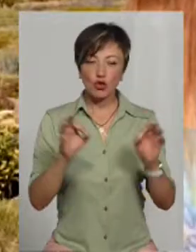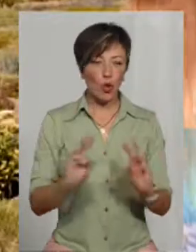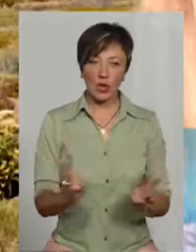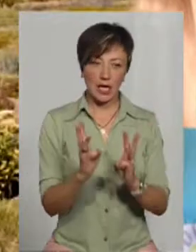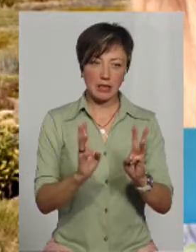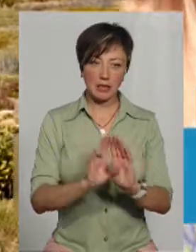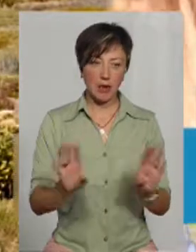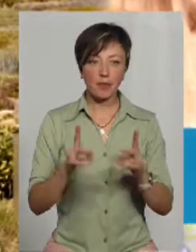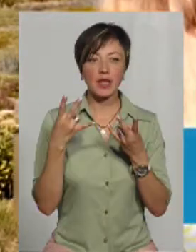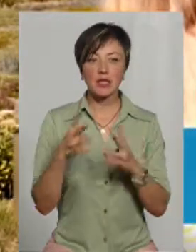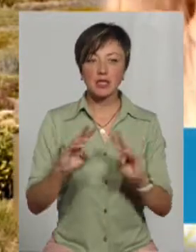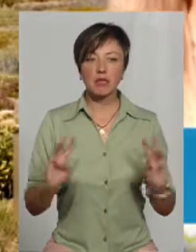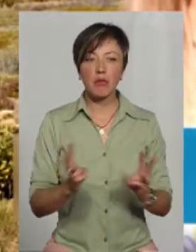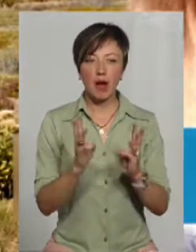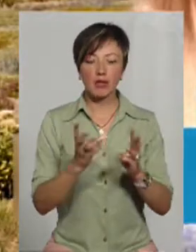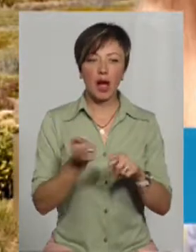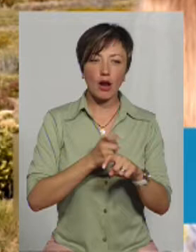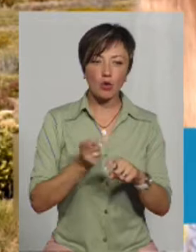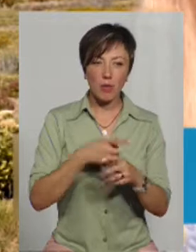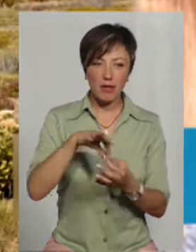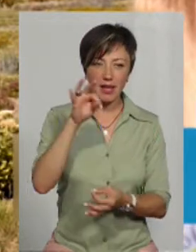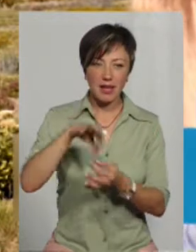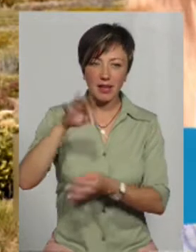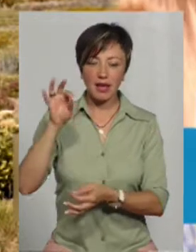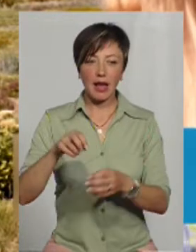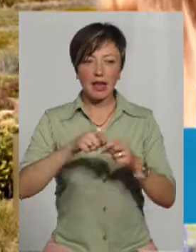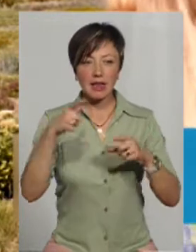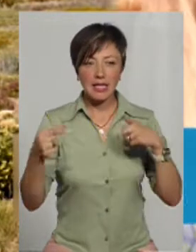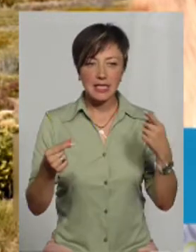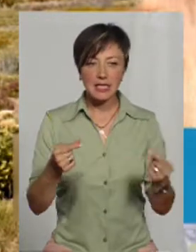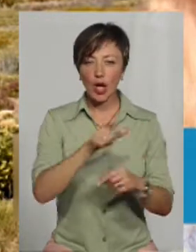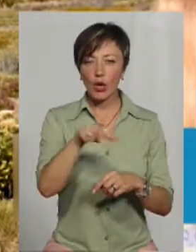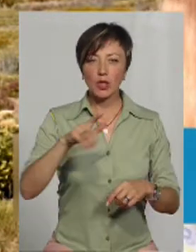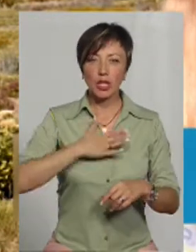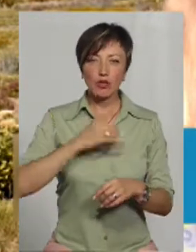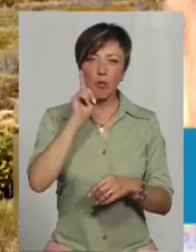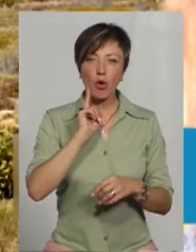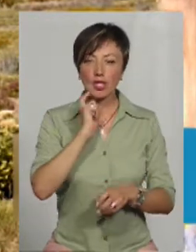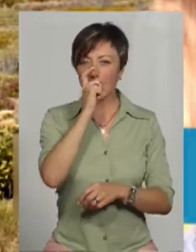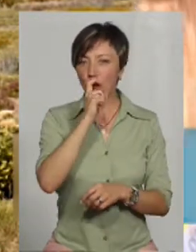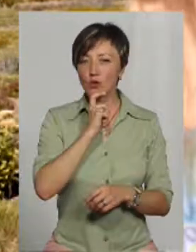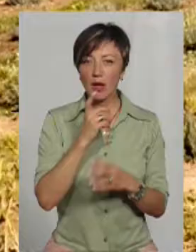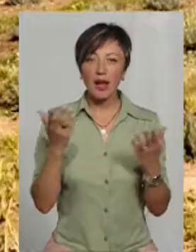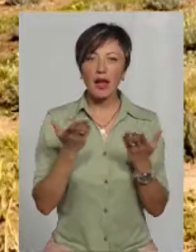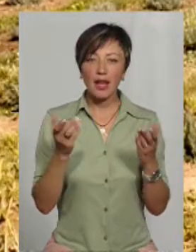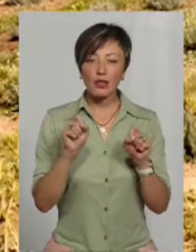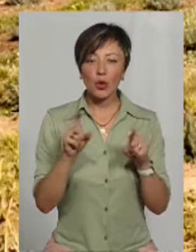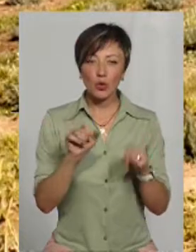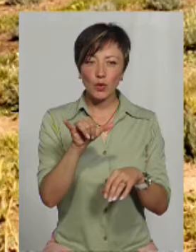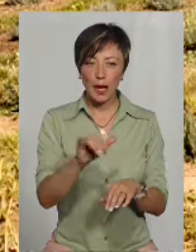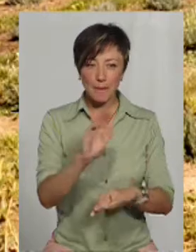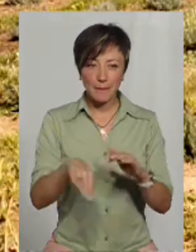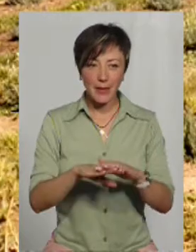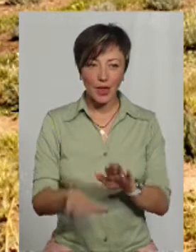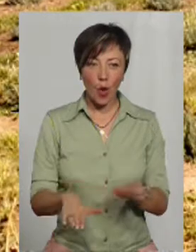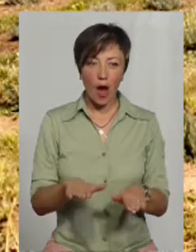спалюють. Це дуже шкідливо спалювати картоплиння, зараз бадилиння, листя. Люди наші поки що не розуміють, яке золото знаходиться в них під